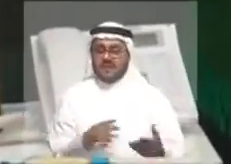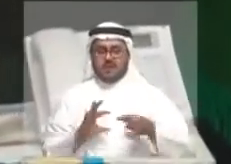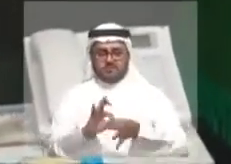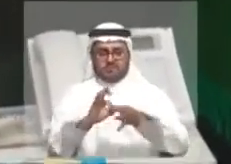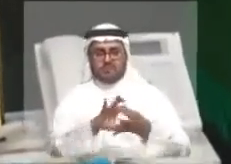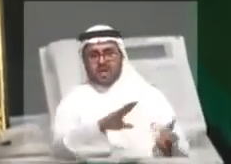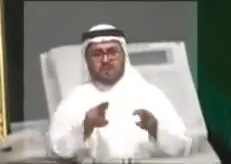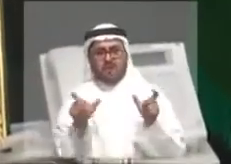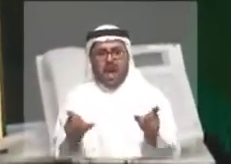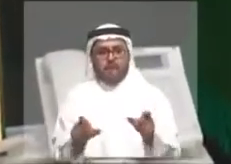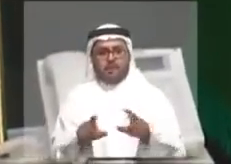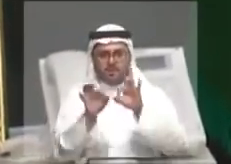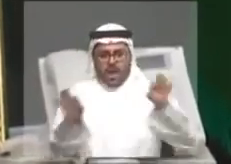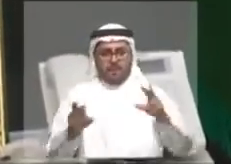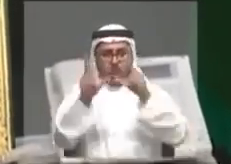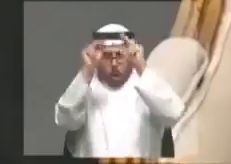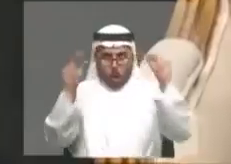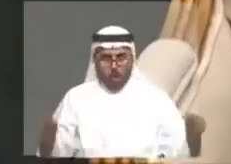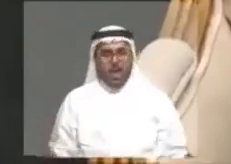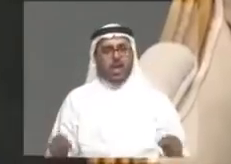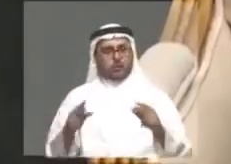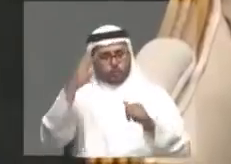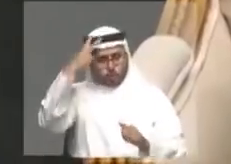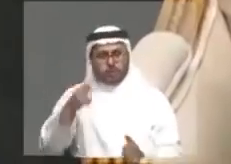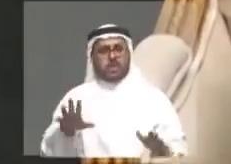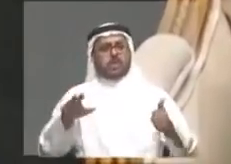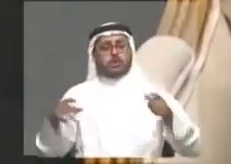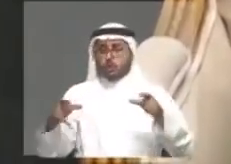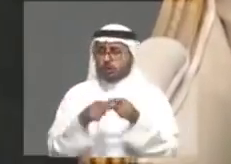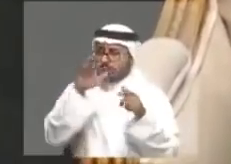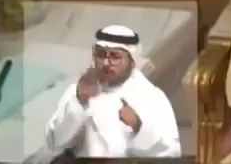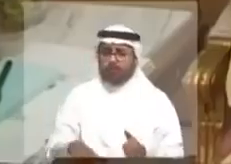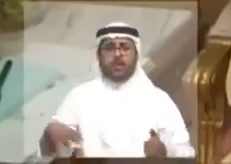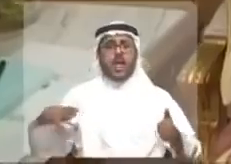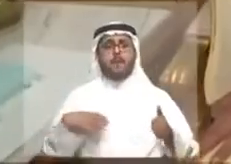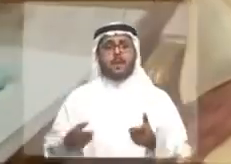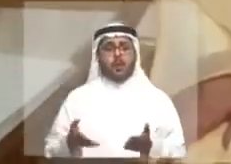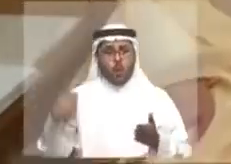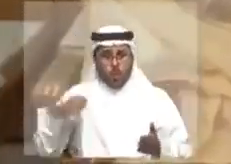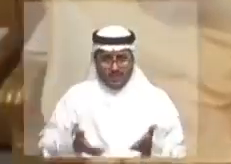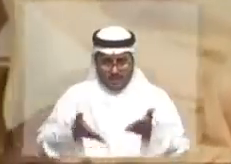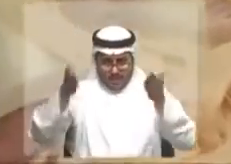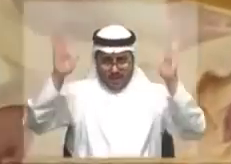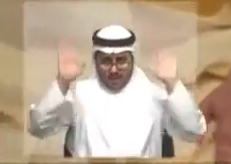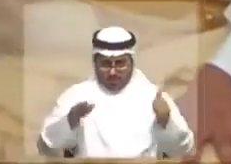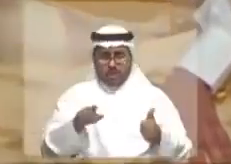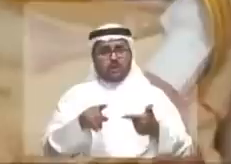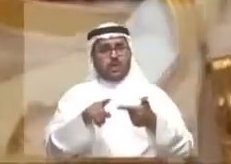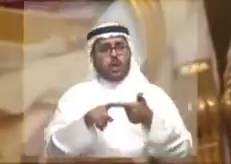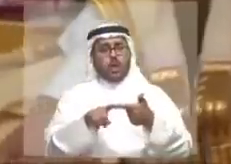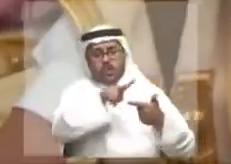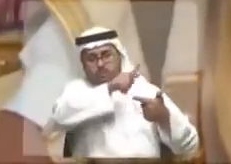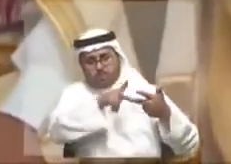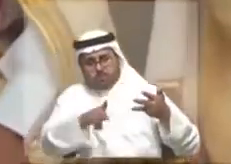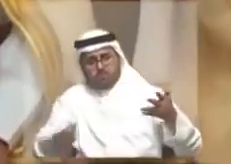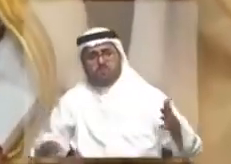يعزز من أمن واستقرار المنطقة. حضر لقاء صاحب السمو الملكي الأمير عبد العزيز بن سعود بن نايف بن عبد العزيز وزير الداخلية